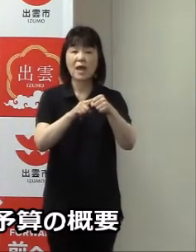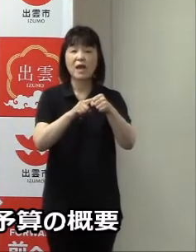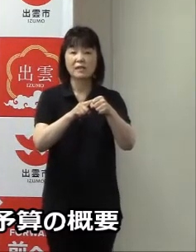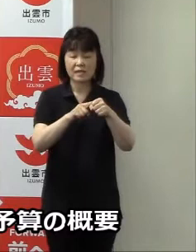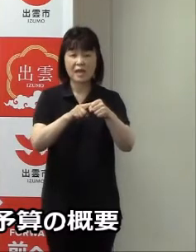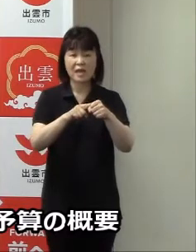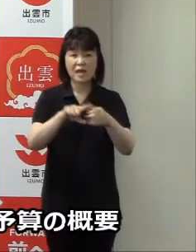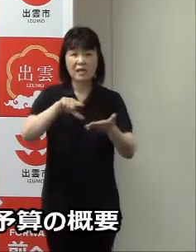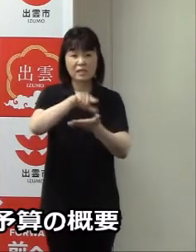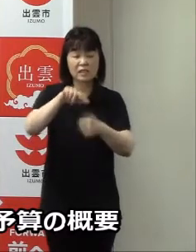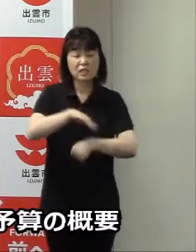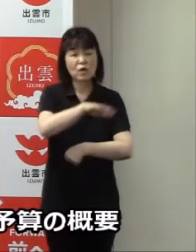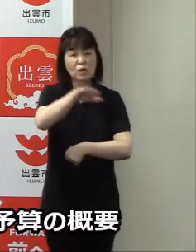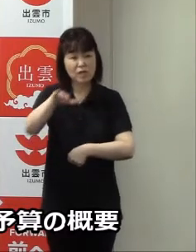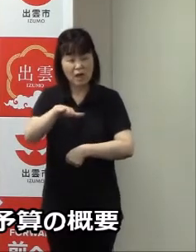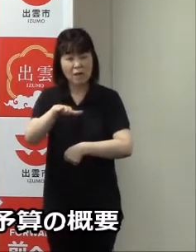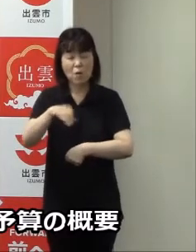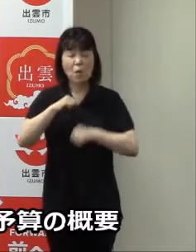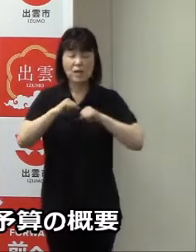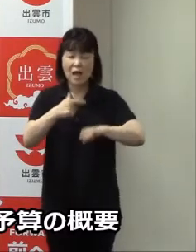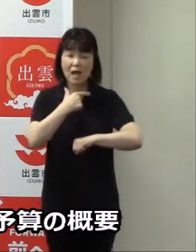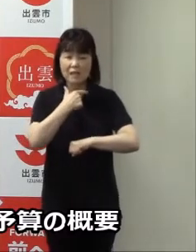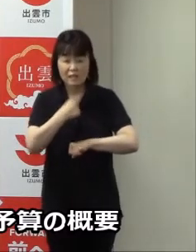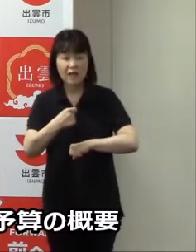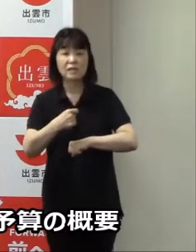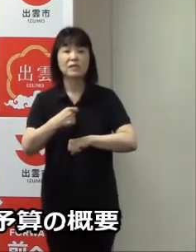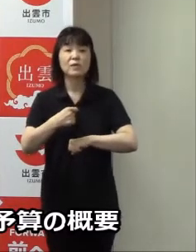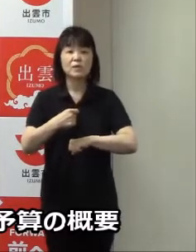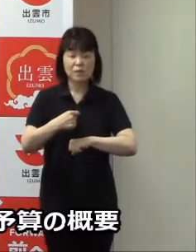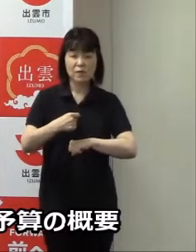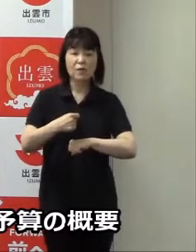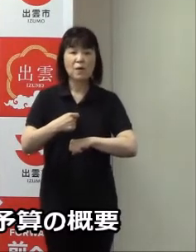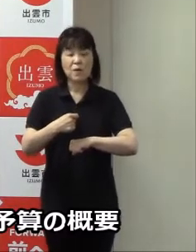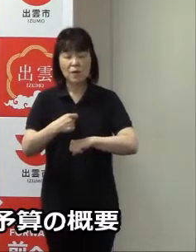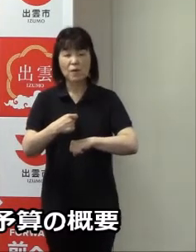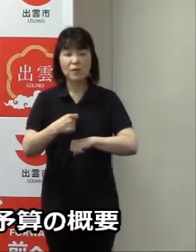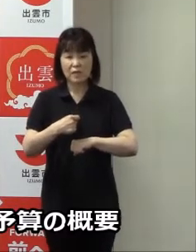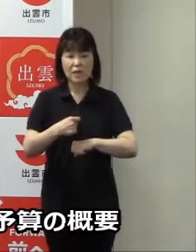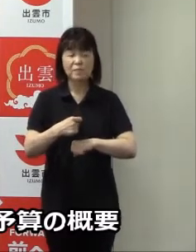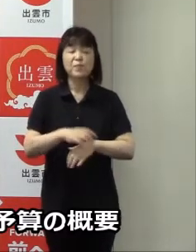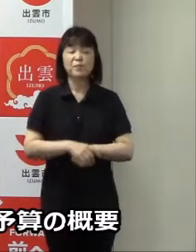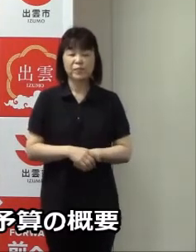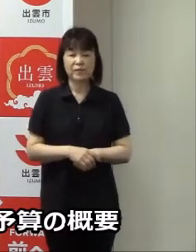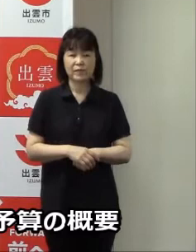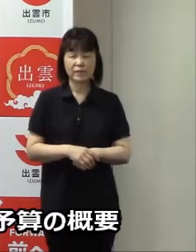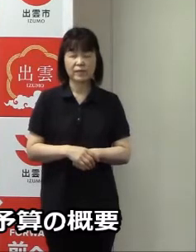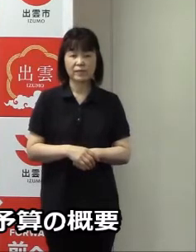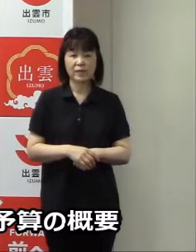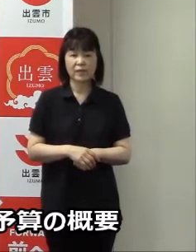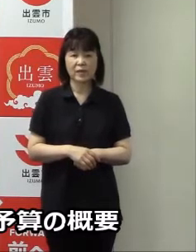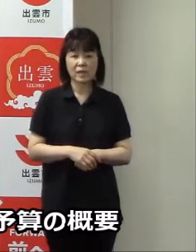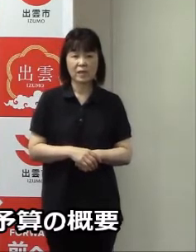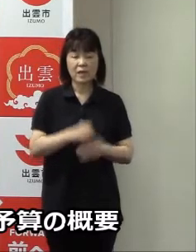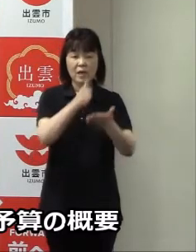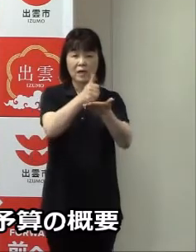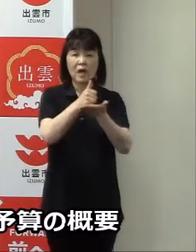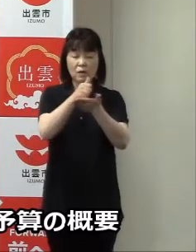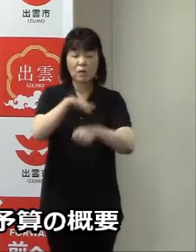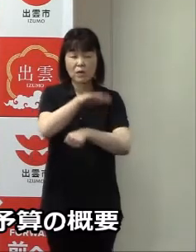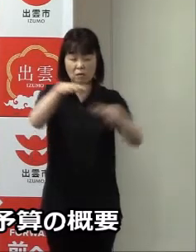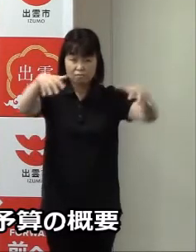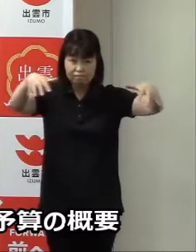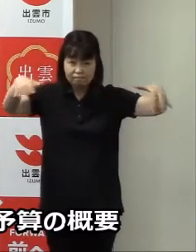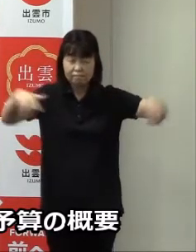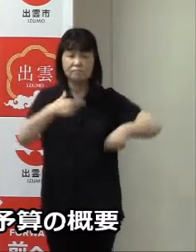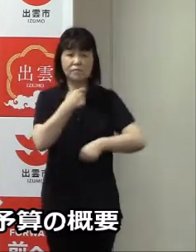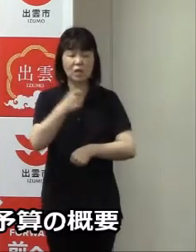元の方もこれだけ手を挙げられてですね、観光誘客等々を図っていくということであろうと思います。5番目